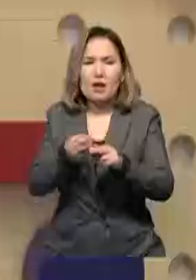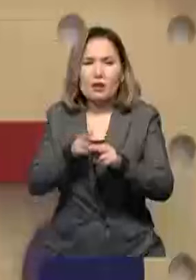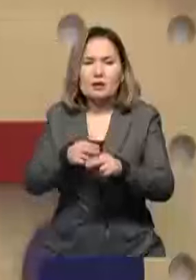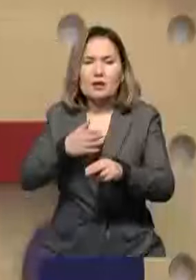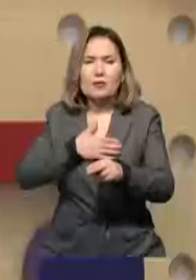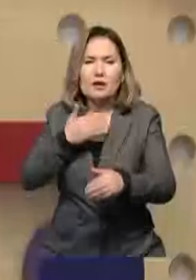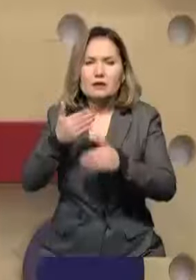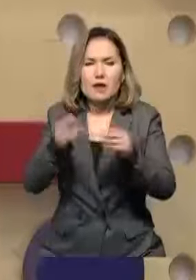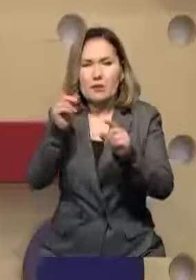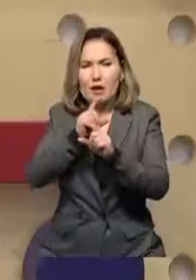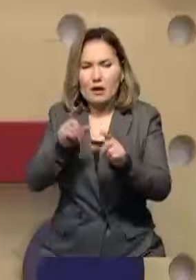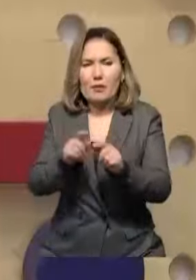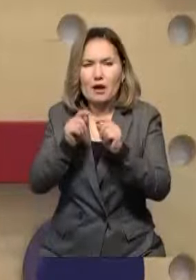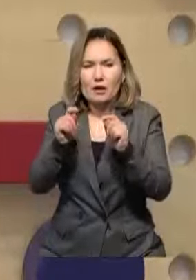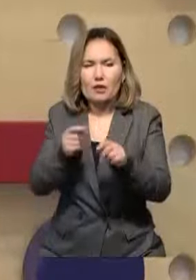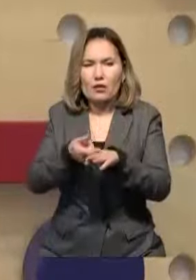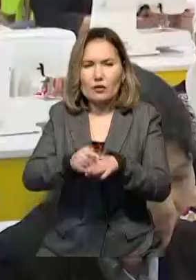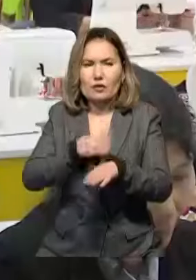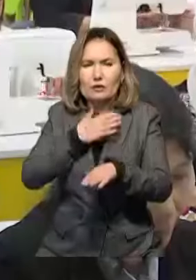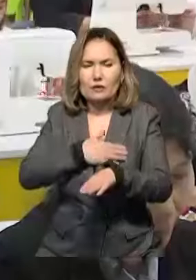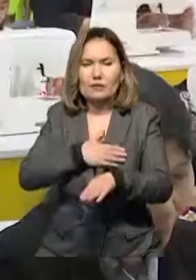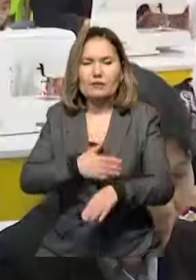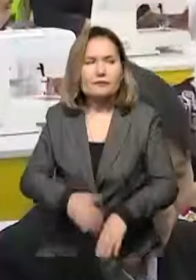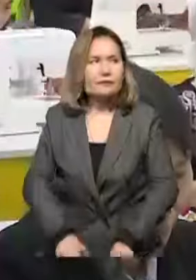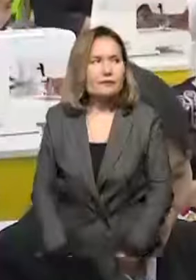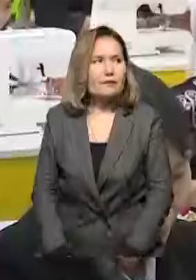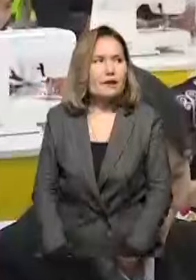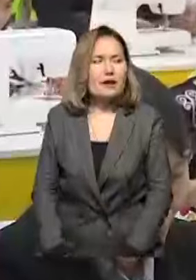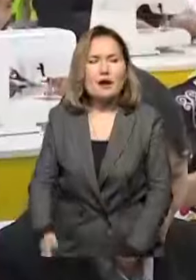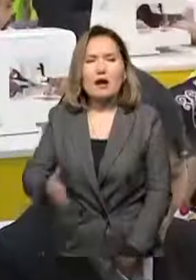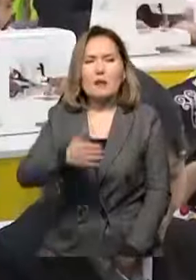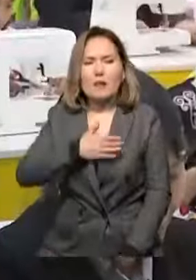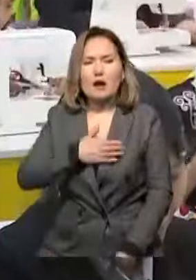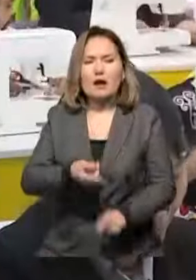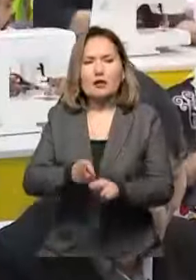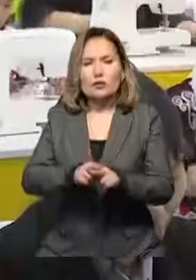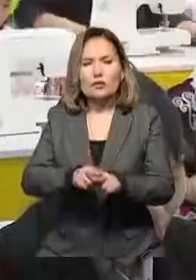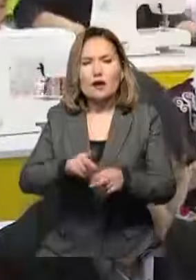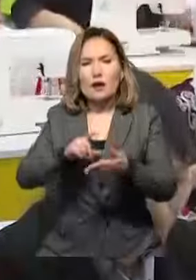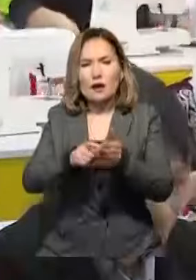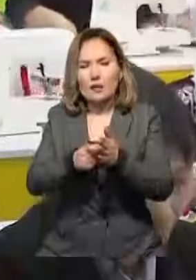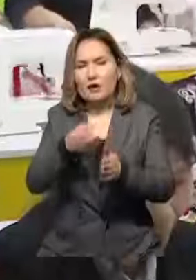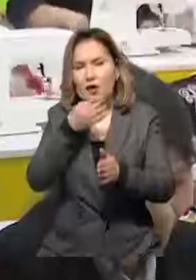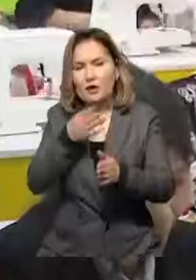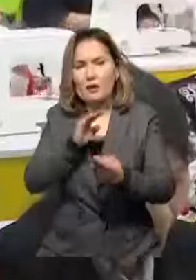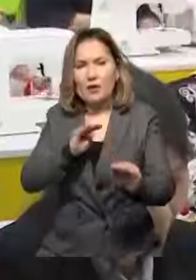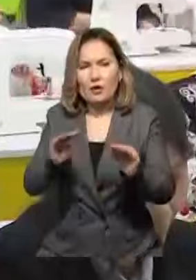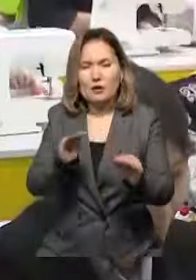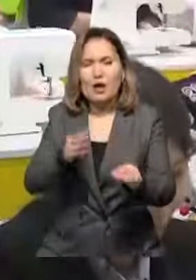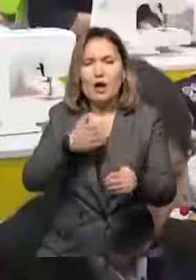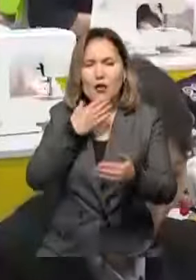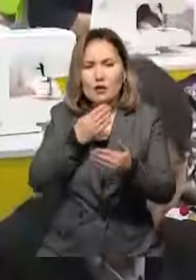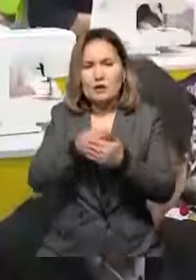біз мектебімізде ашқанына өте қуаныштымыз. Мысалы өзіме STEM кабинеті ерекше ұнайды, себебі ол жерде біз